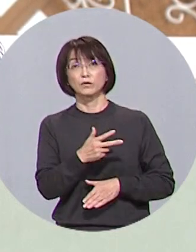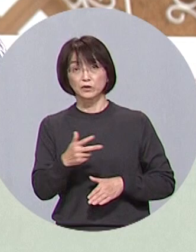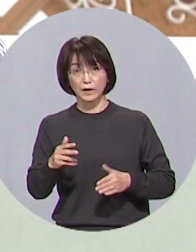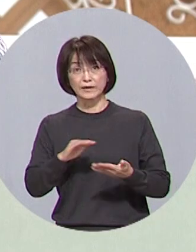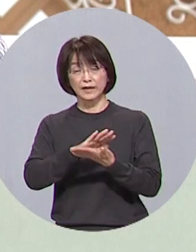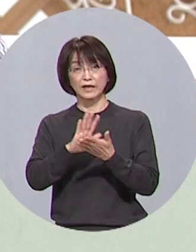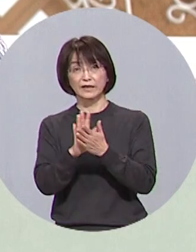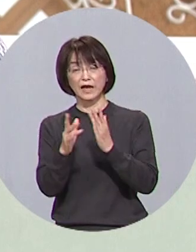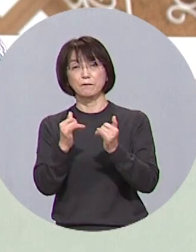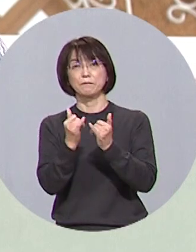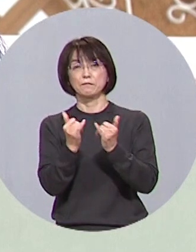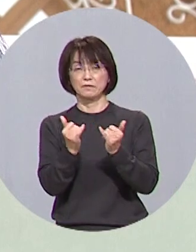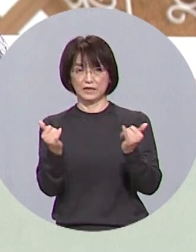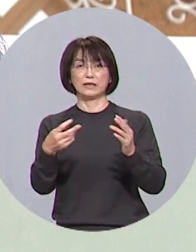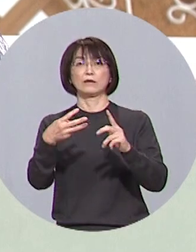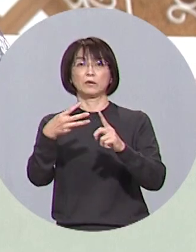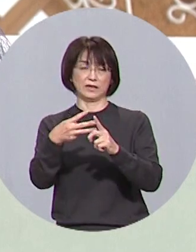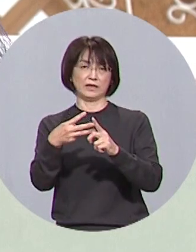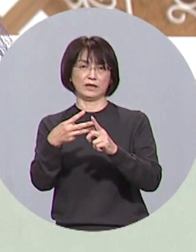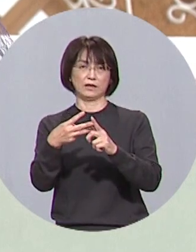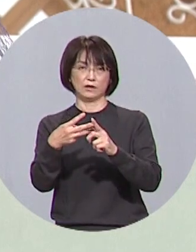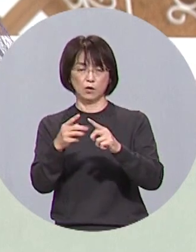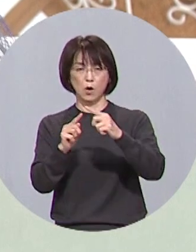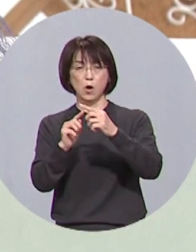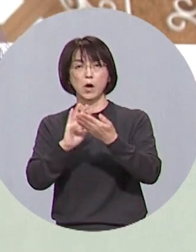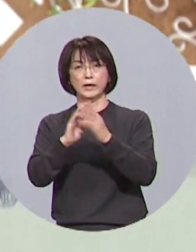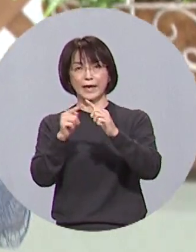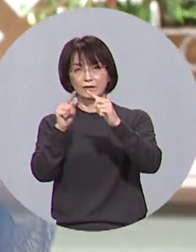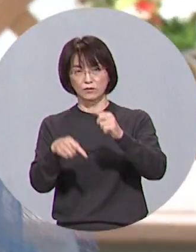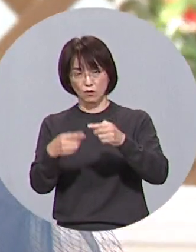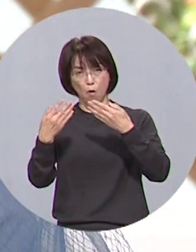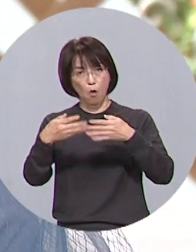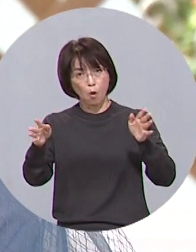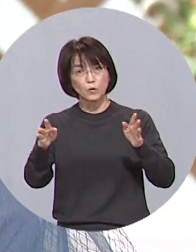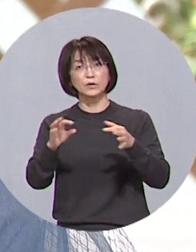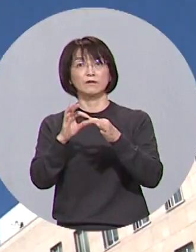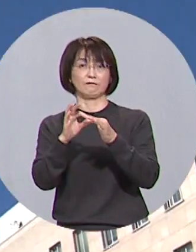埼玉県民の日に行われた県庁オープンデーをピックアップ。